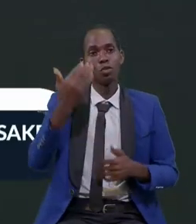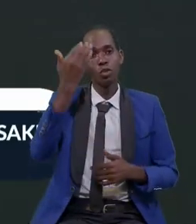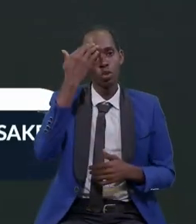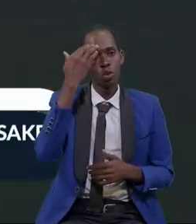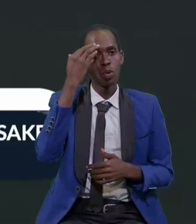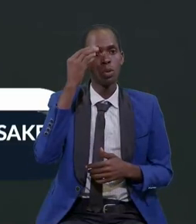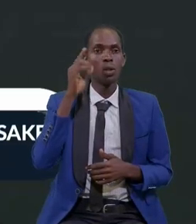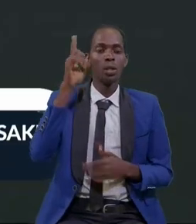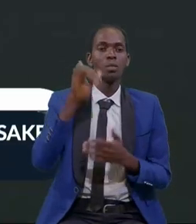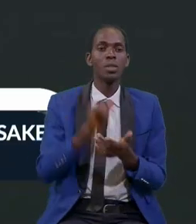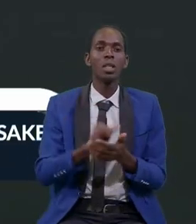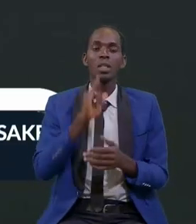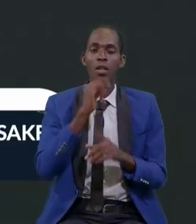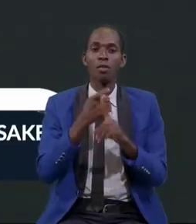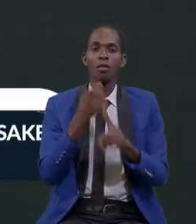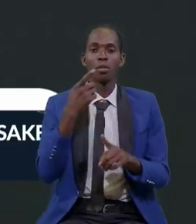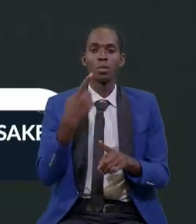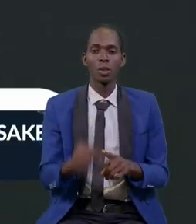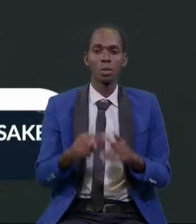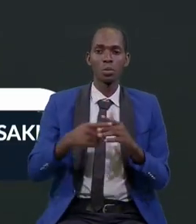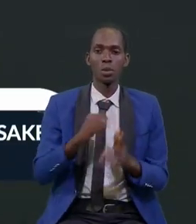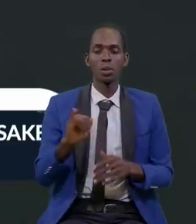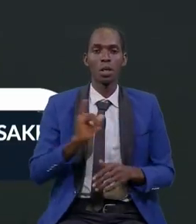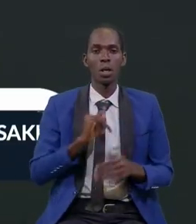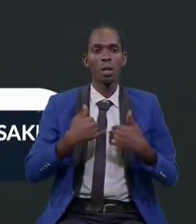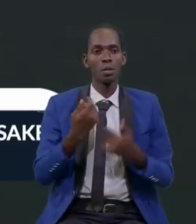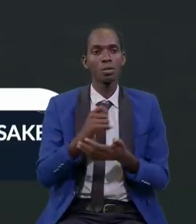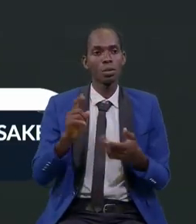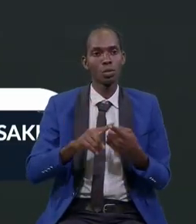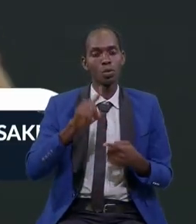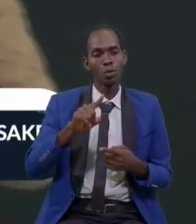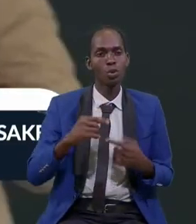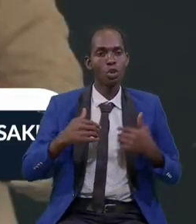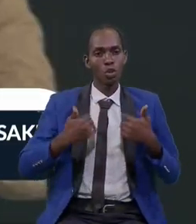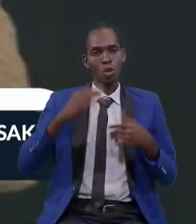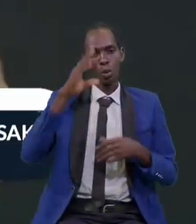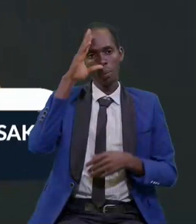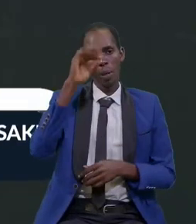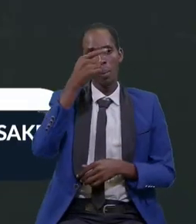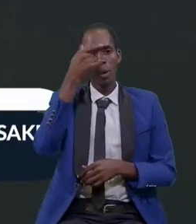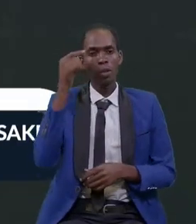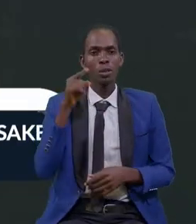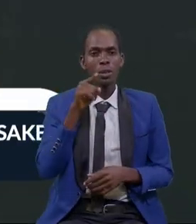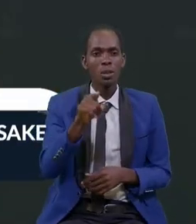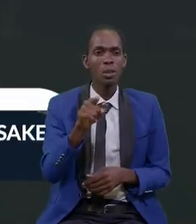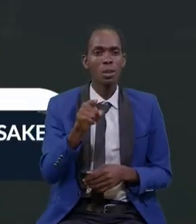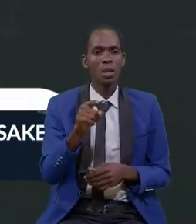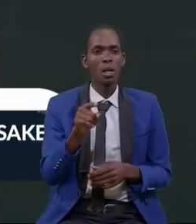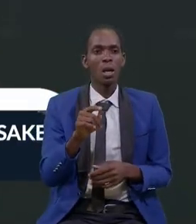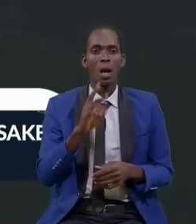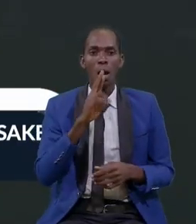commencement. Je vous ai écrit, jeunes gens, parce que vous êtes